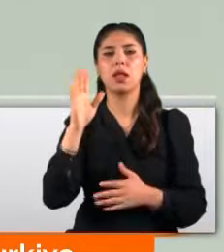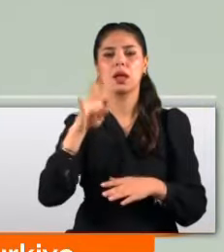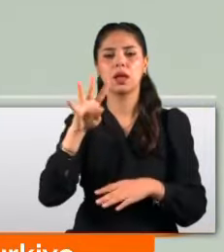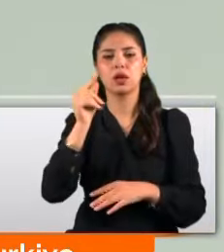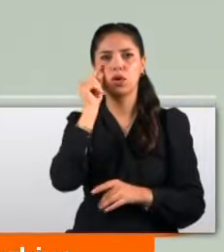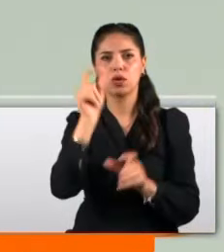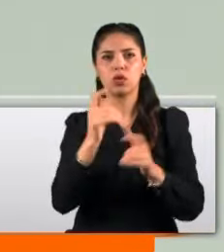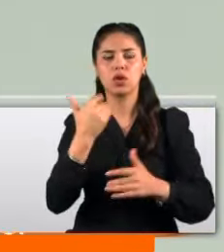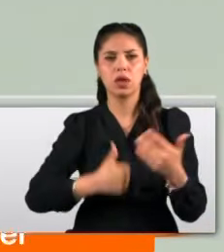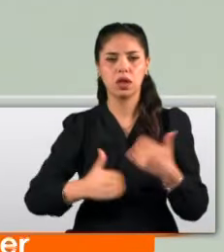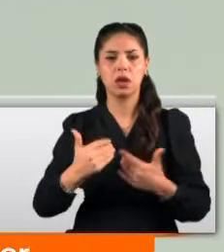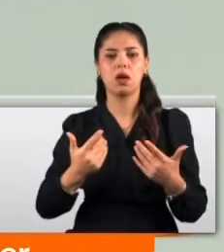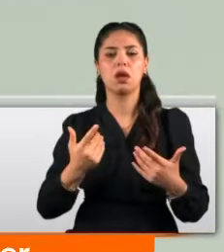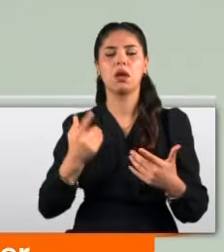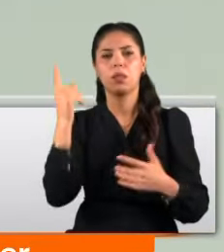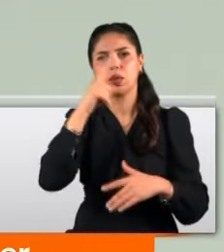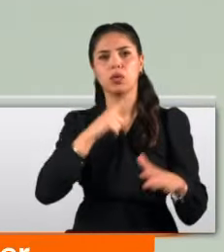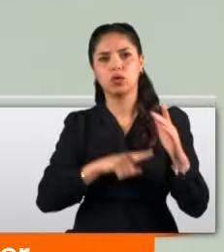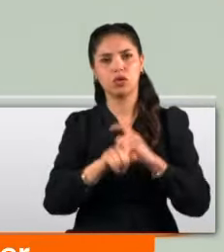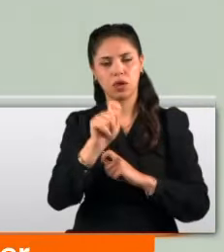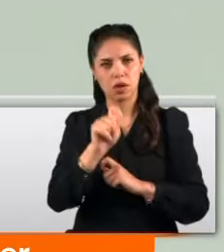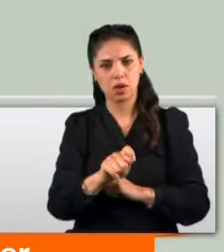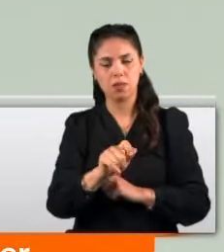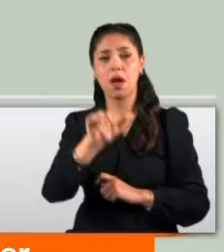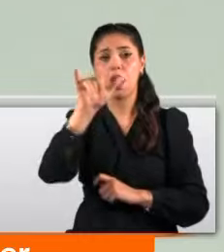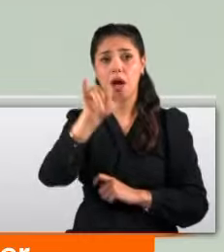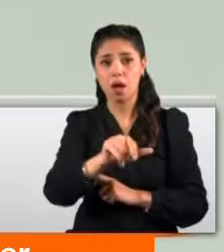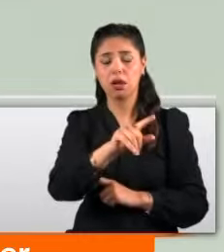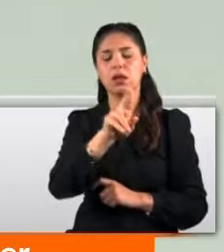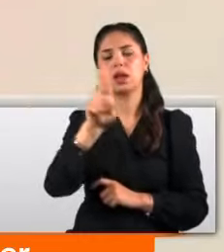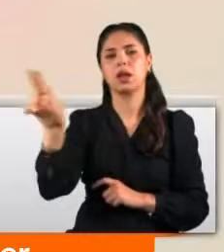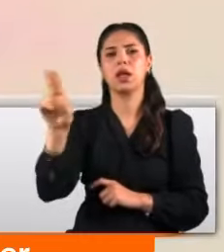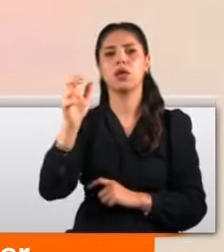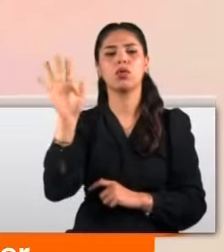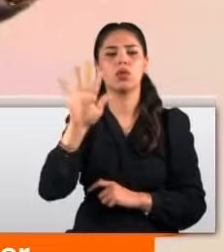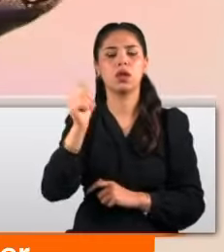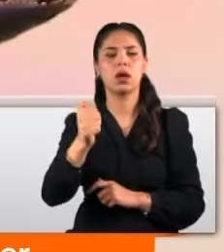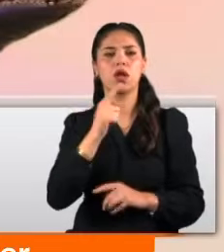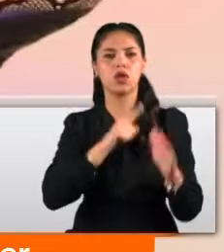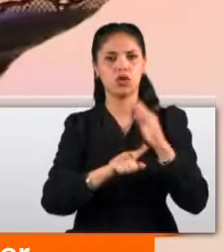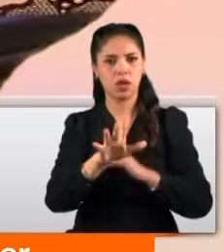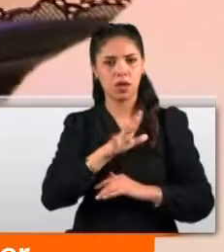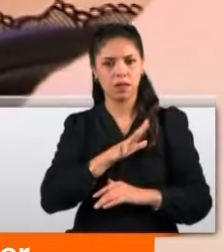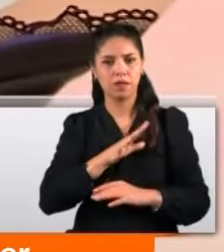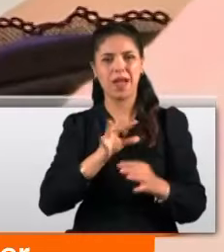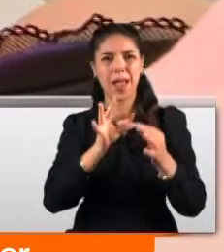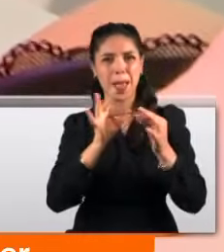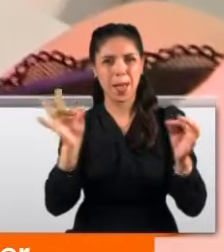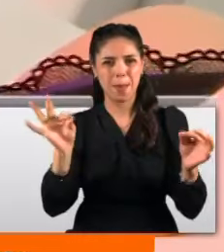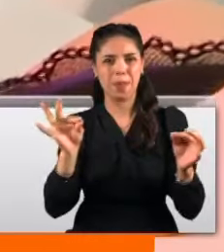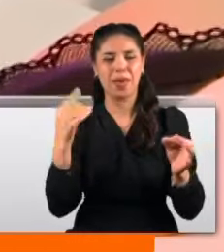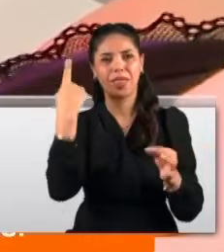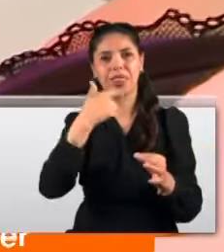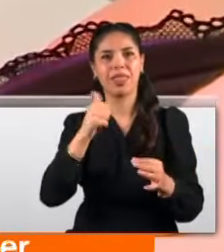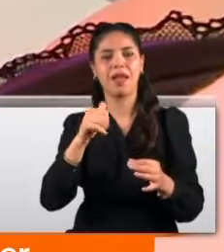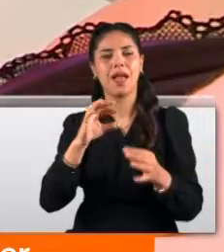kişi yaralanmadan onlardan şikayetçi oldu. Haklarında ayrıca 746 şikayet var. Yine sıradan ipleri gençleştirme ipi diye